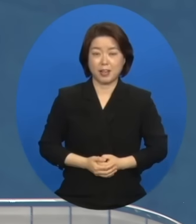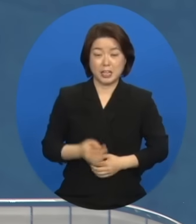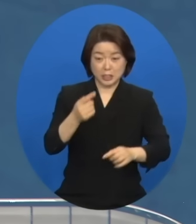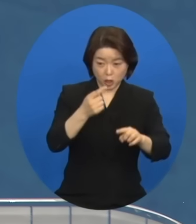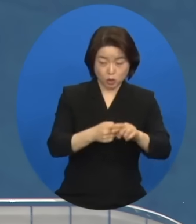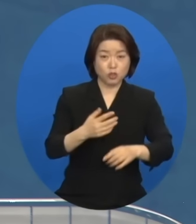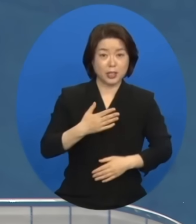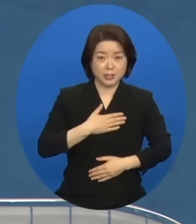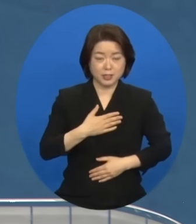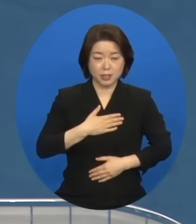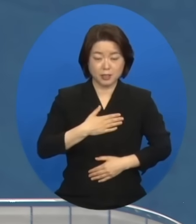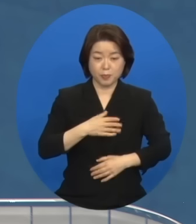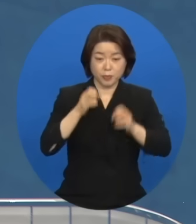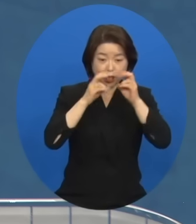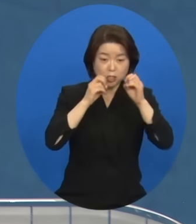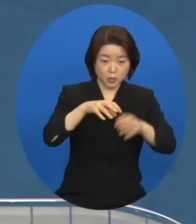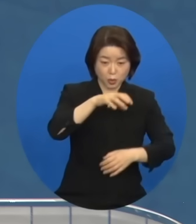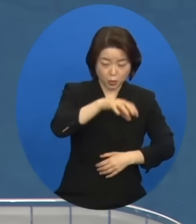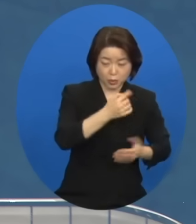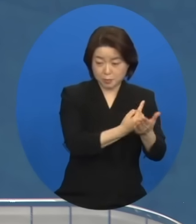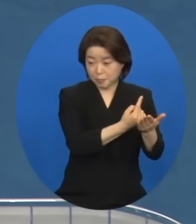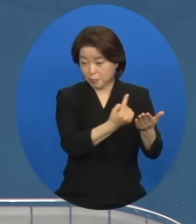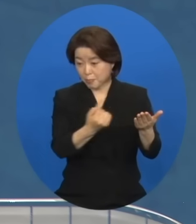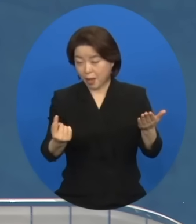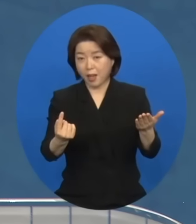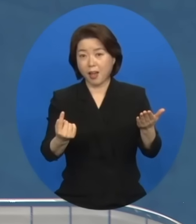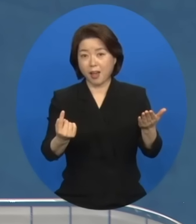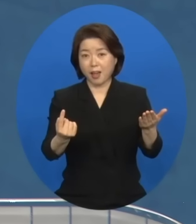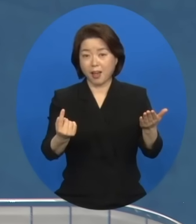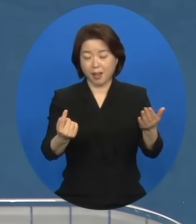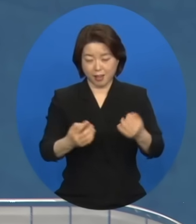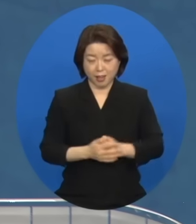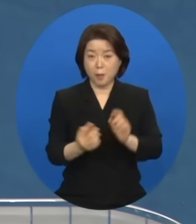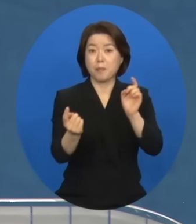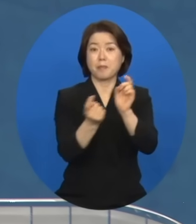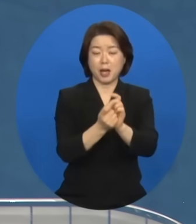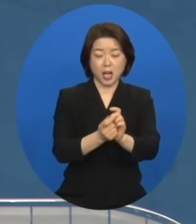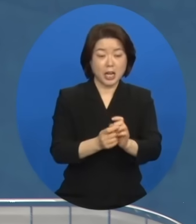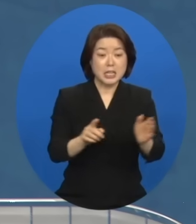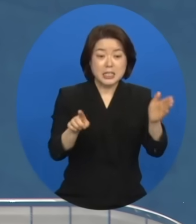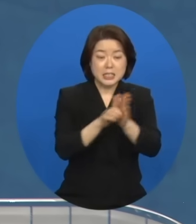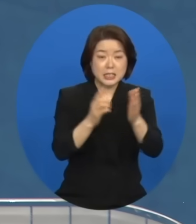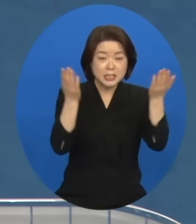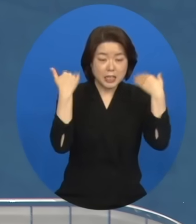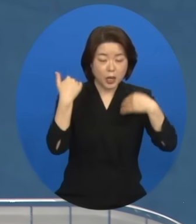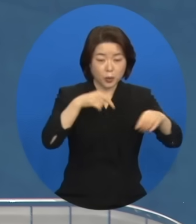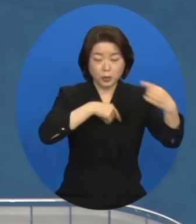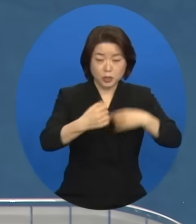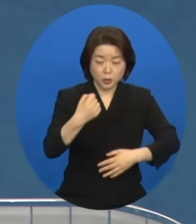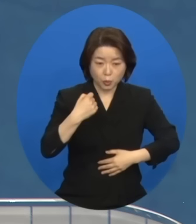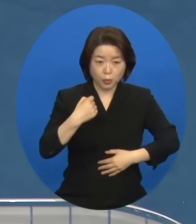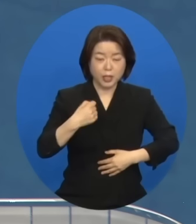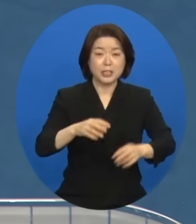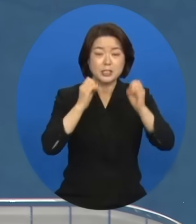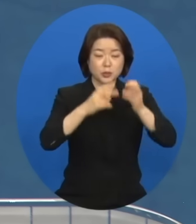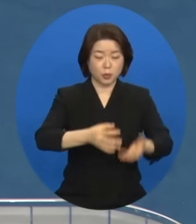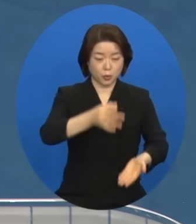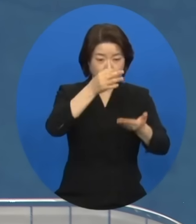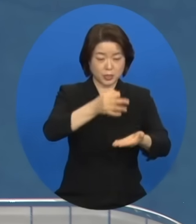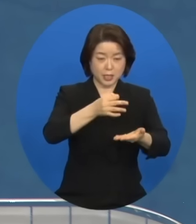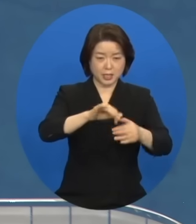저는 선교지를 떠나야 해서 신학교의 지도력과 선교 재산을 현지